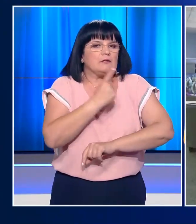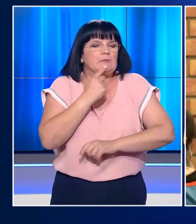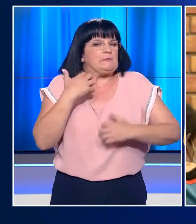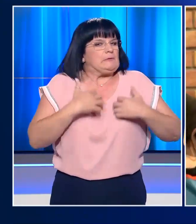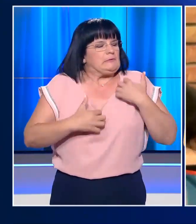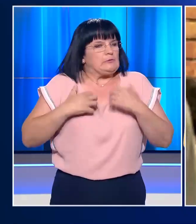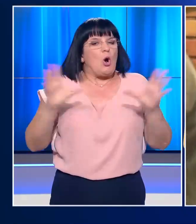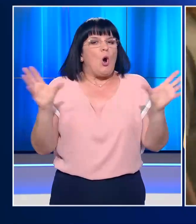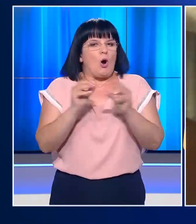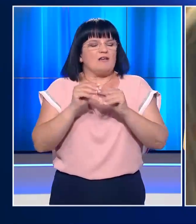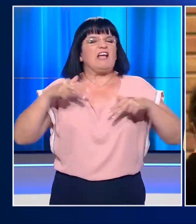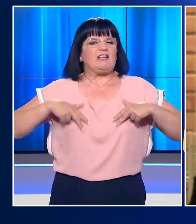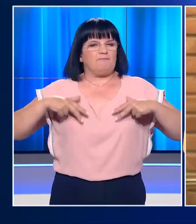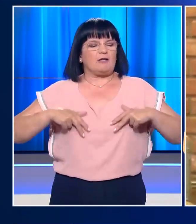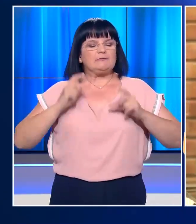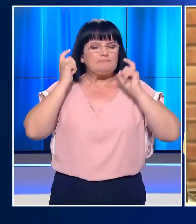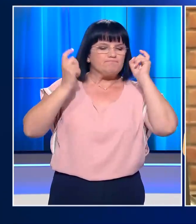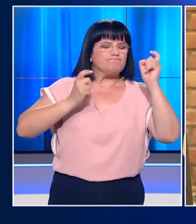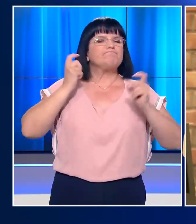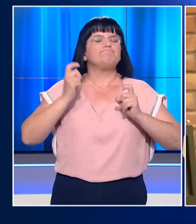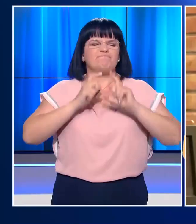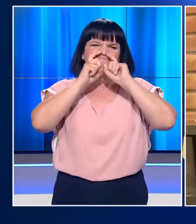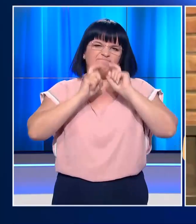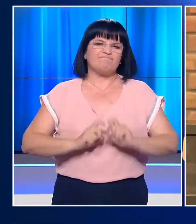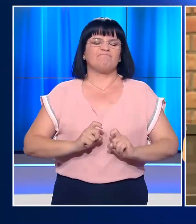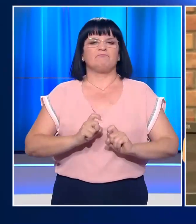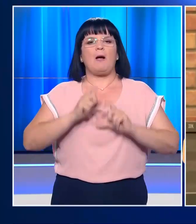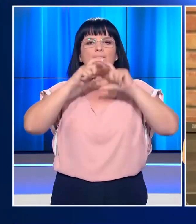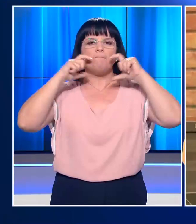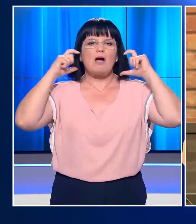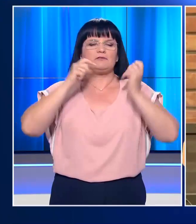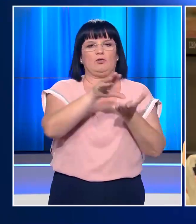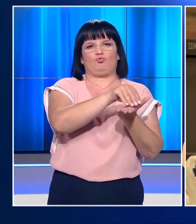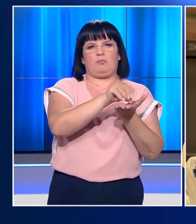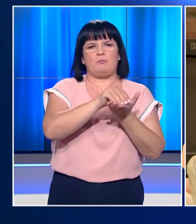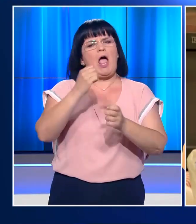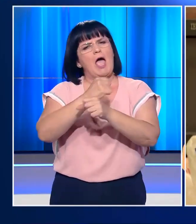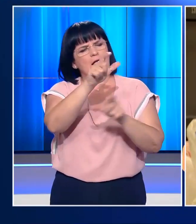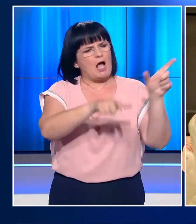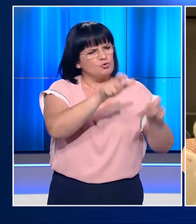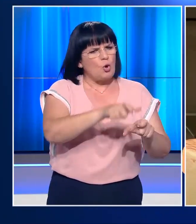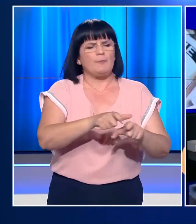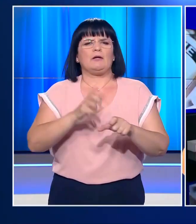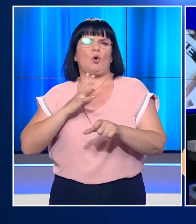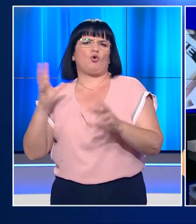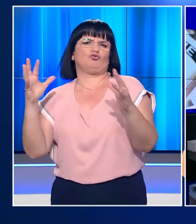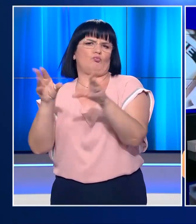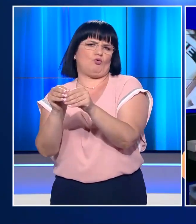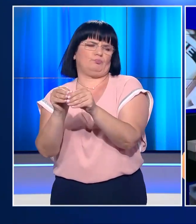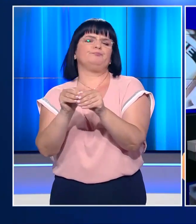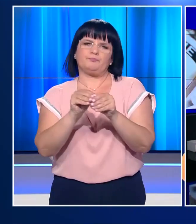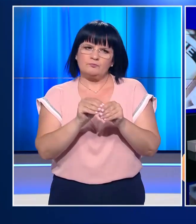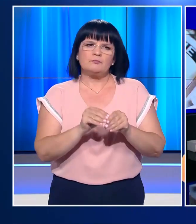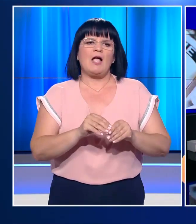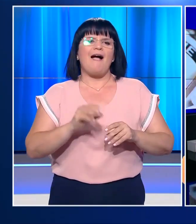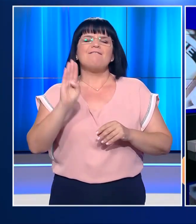ήταν οι παράγοντες που οδήγησαν την κυβέρνηση να καταστήσουν αναγκαία τη χρήση της μάσκας στα σούπερ μάρκετ από εργαζόμενους και καταναλωτές. Όπως αποκάλυψε